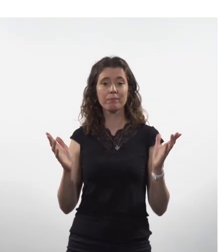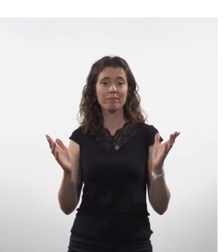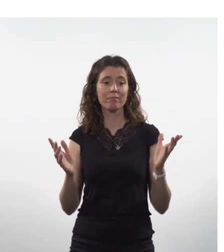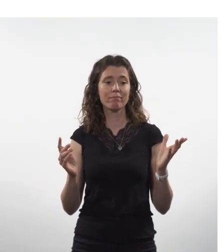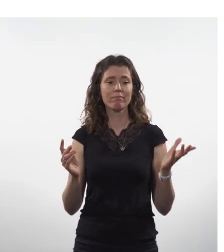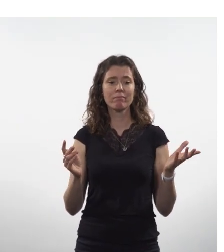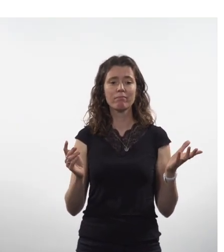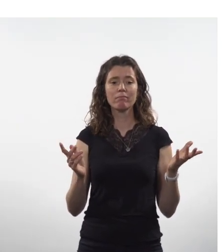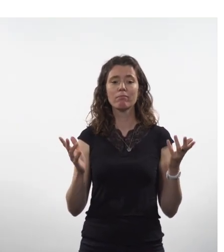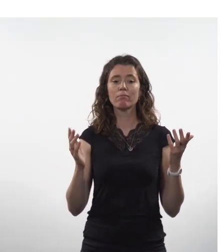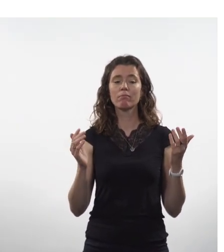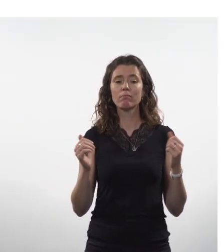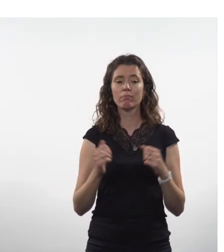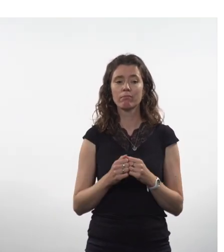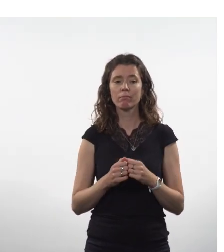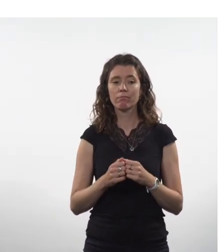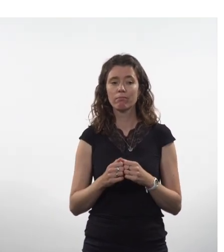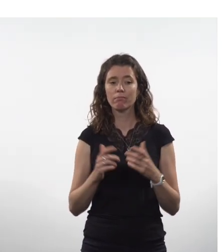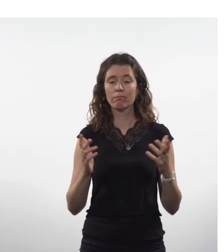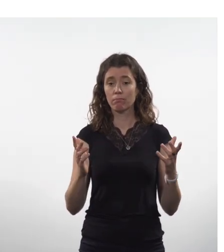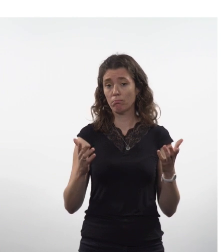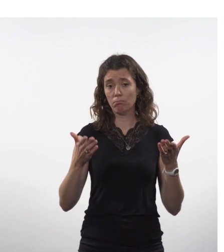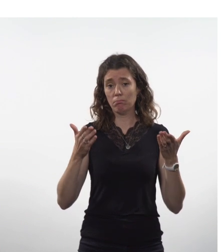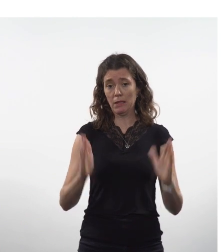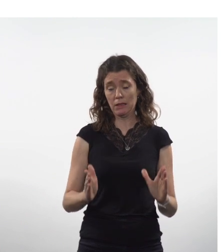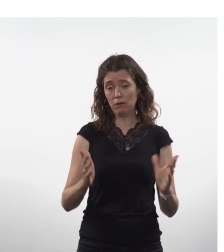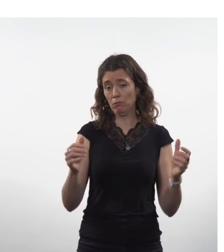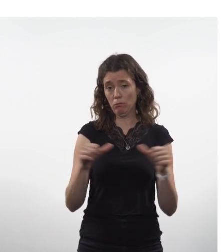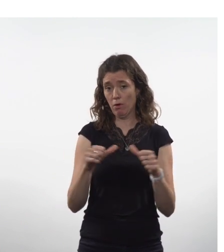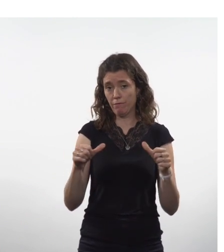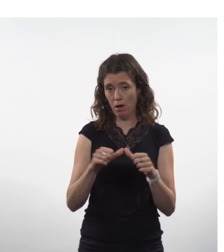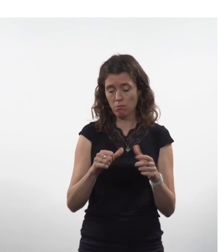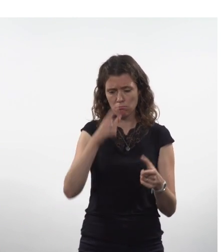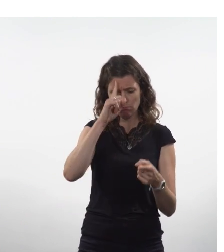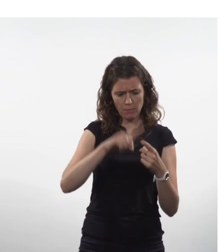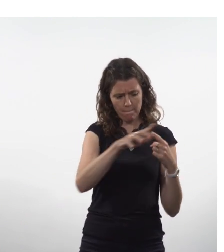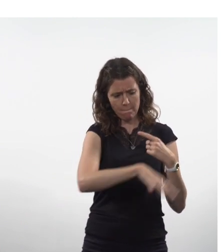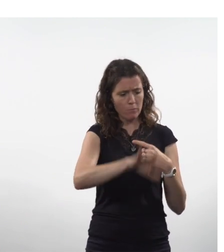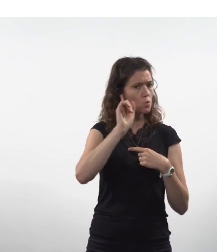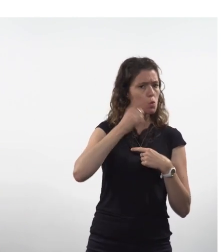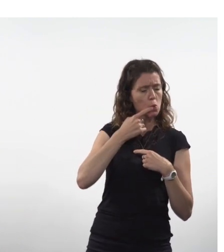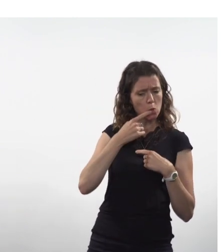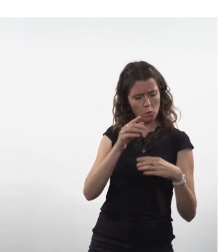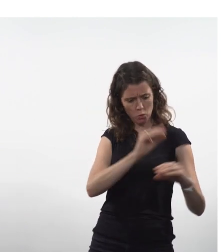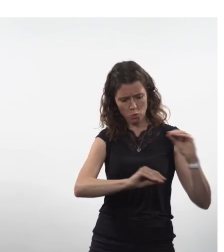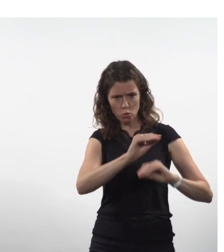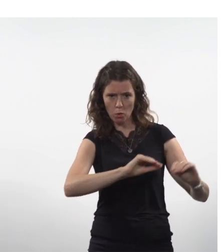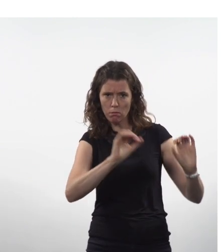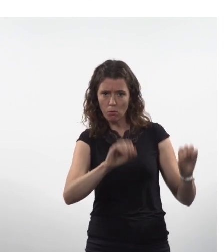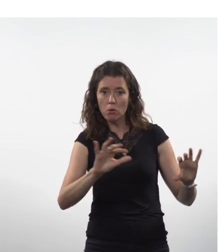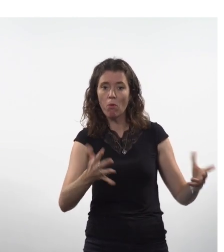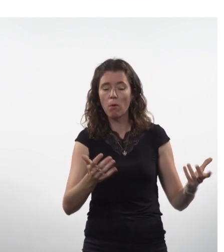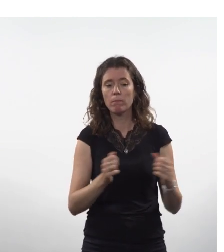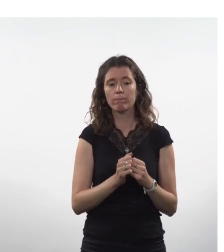ce qui a été posé euh, avec cette question d'accès aux soins des sourds, c'est une approche qui